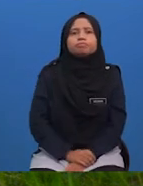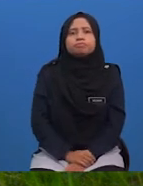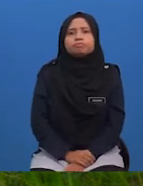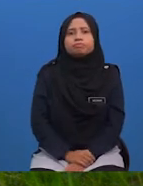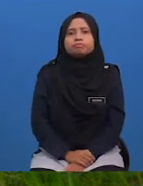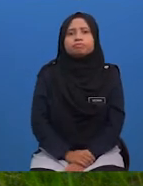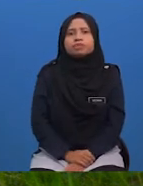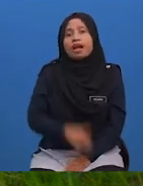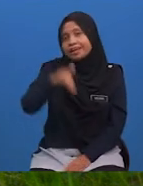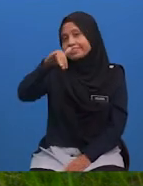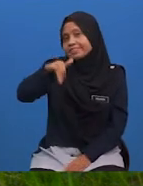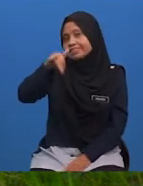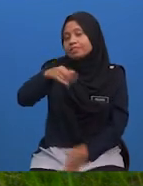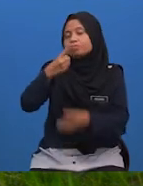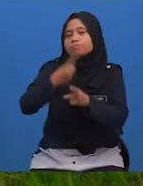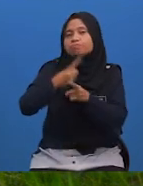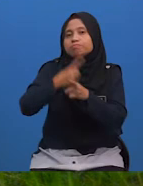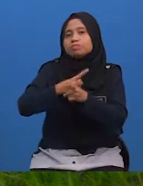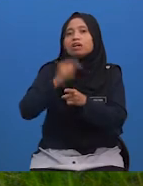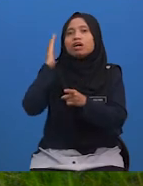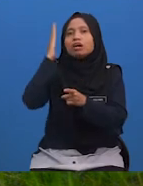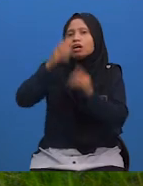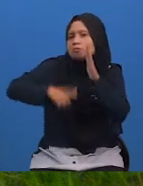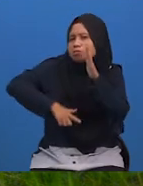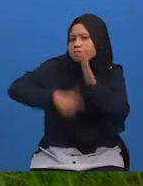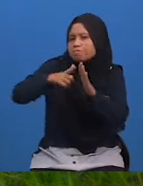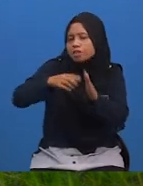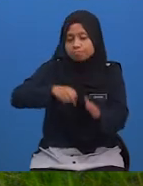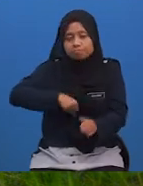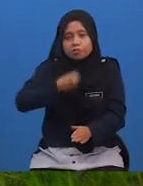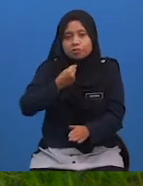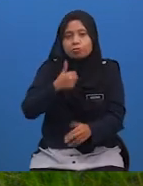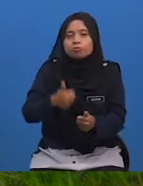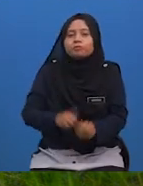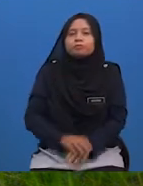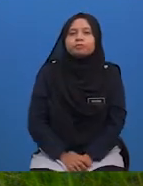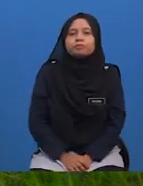sebegini? Ya, betul. Akan lebih seronok.